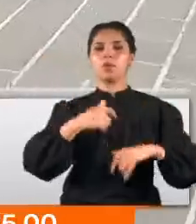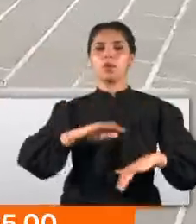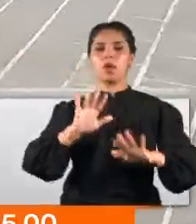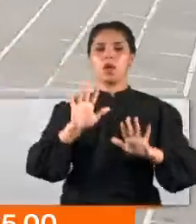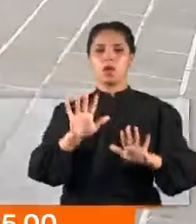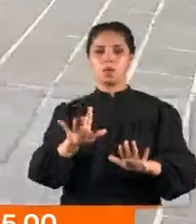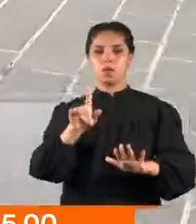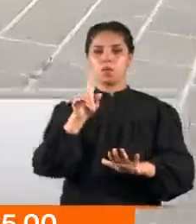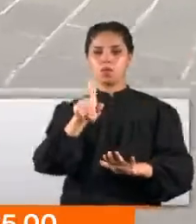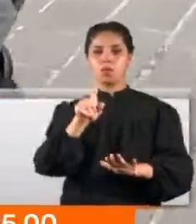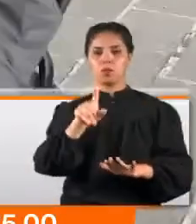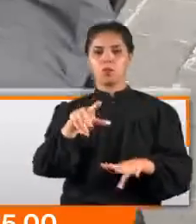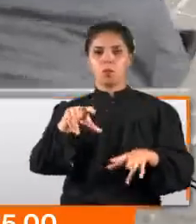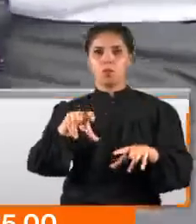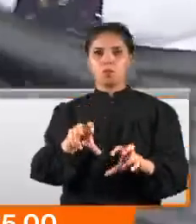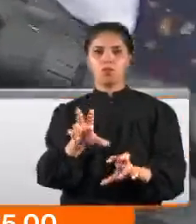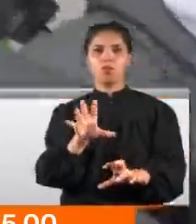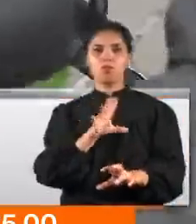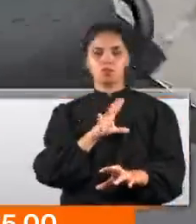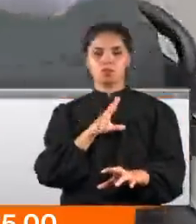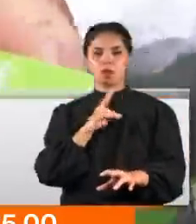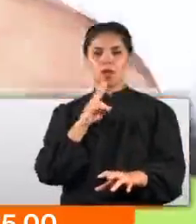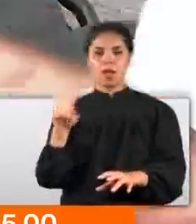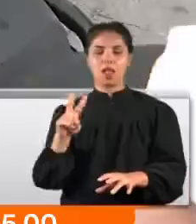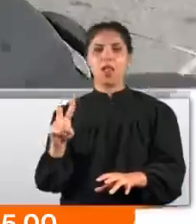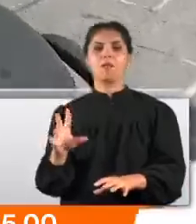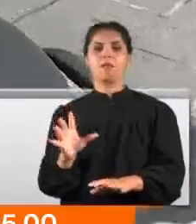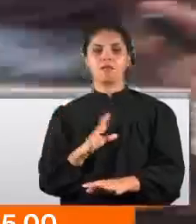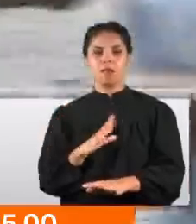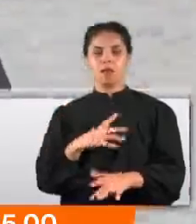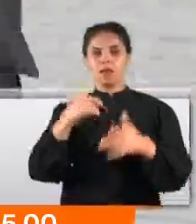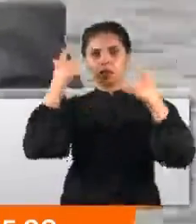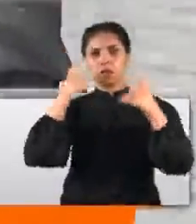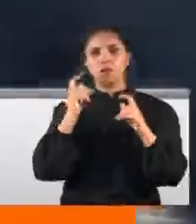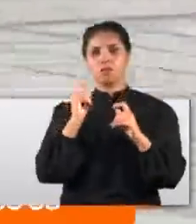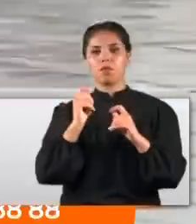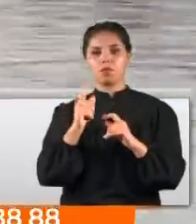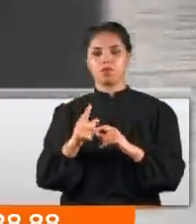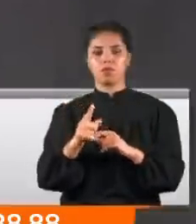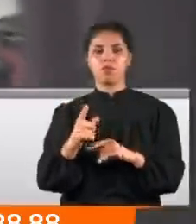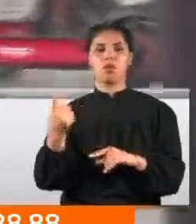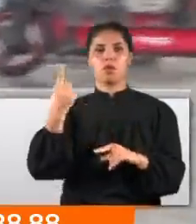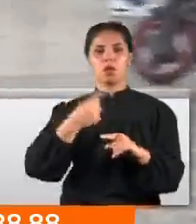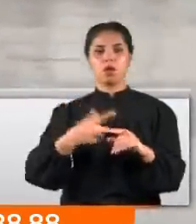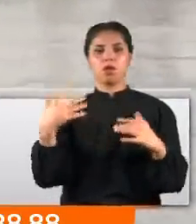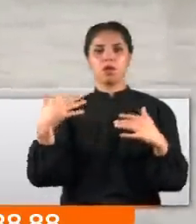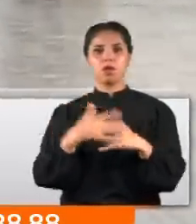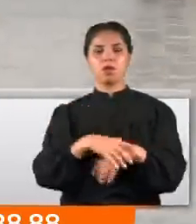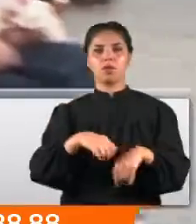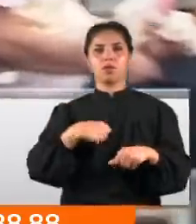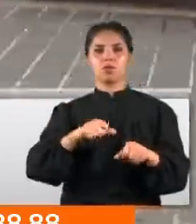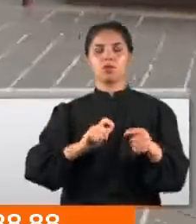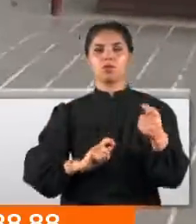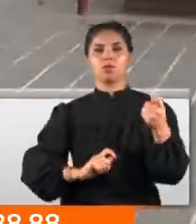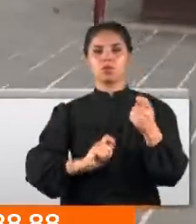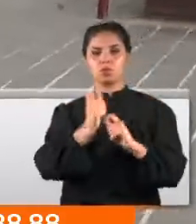Ancak bu şekilde oturarak kullandığınız bir elektrikli araç varsa kask takmanız şart. Ayrıca gece skuteri